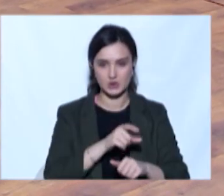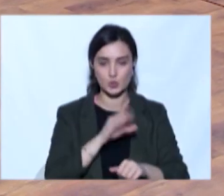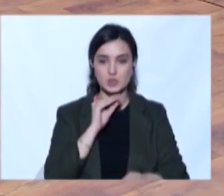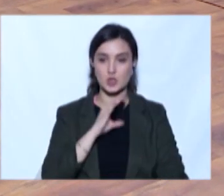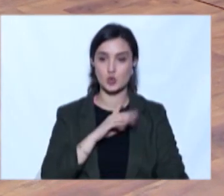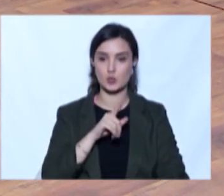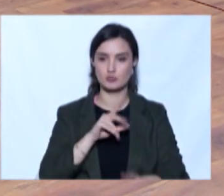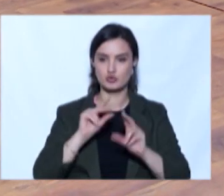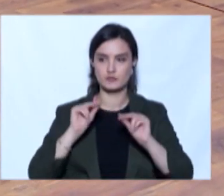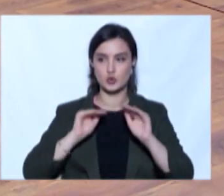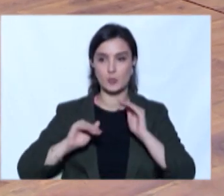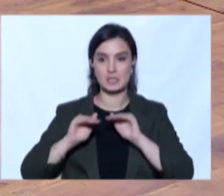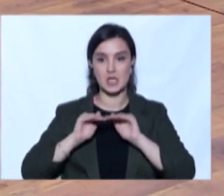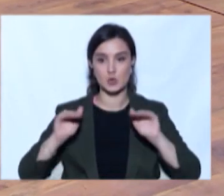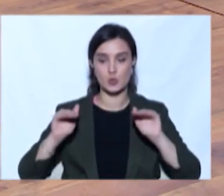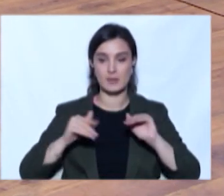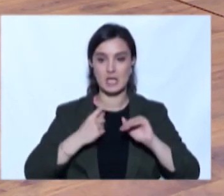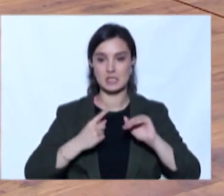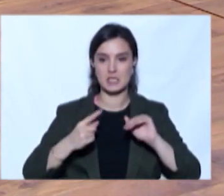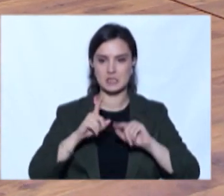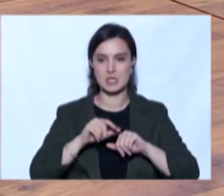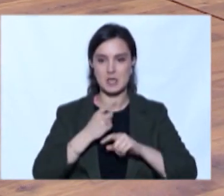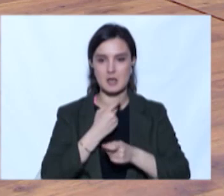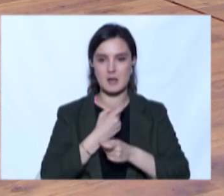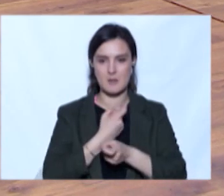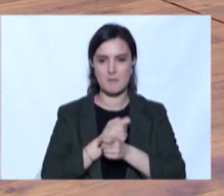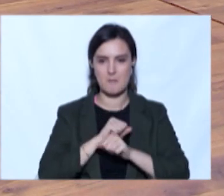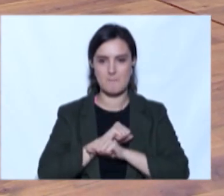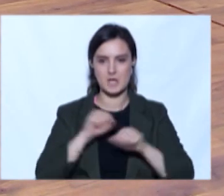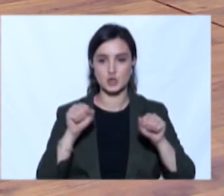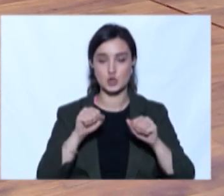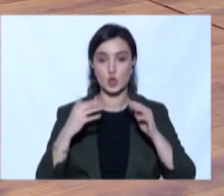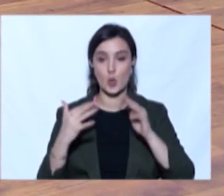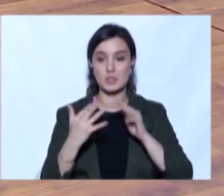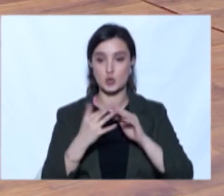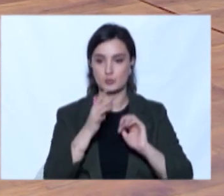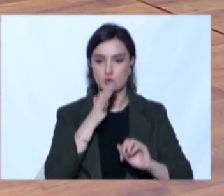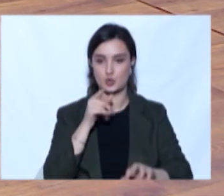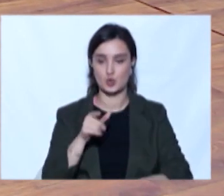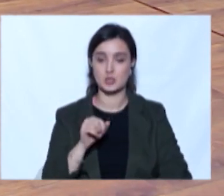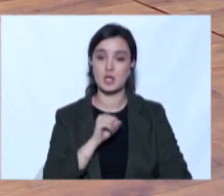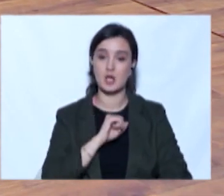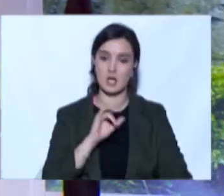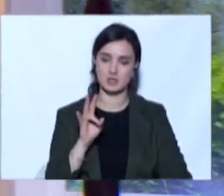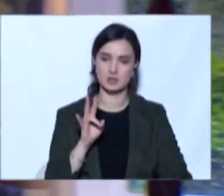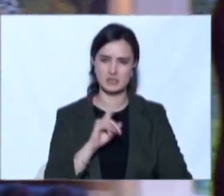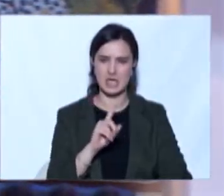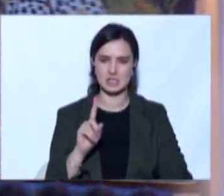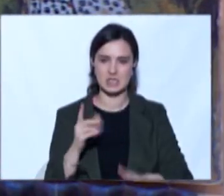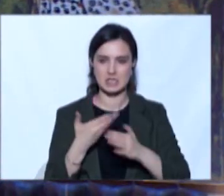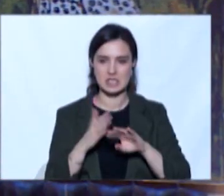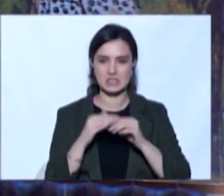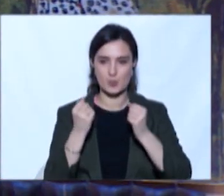იყო მშვიდობიანობა და ერთ-ერთი მამაცი, როდესაც იყო, თქო, ომიანობა, ან ხო, რაღაც